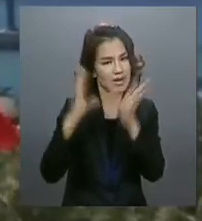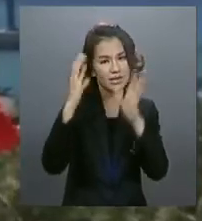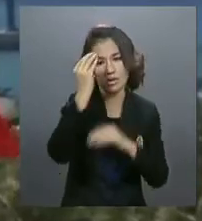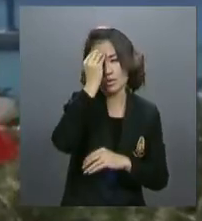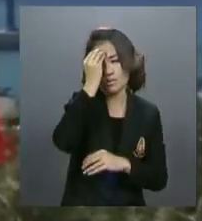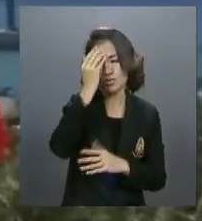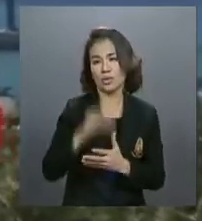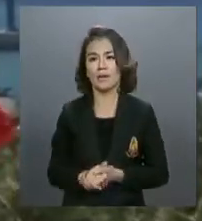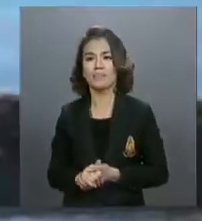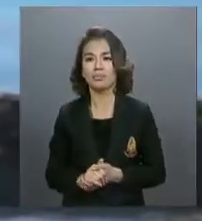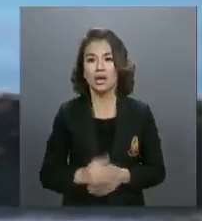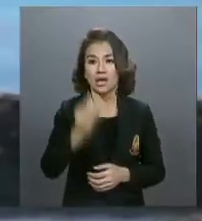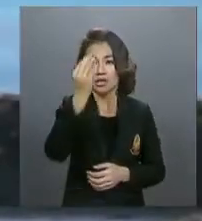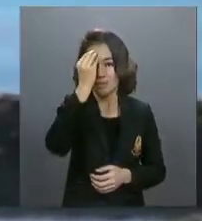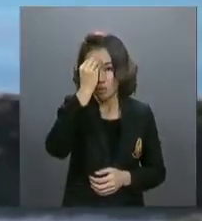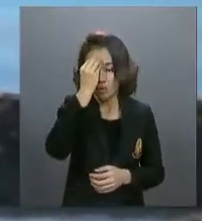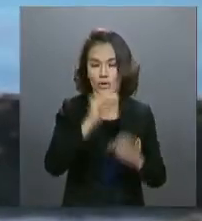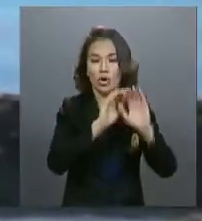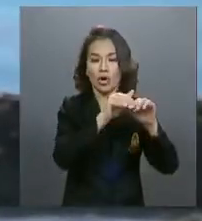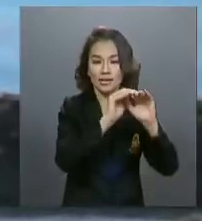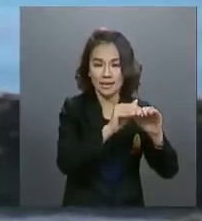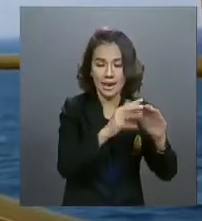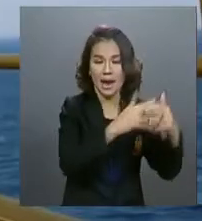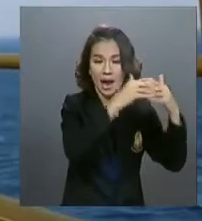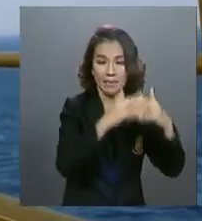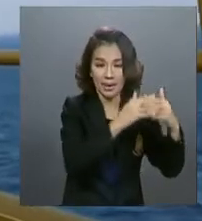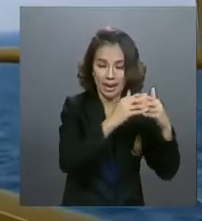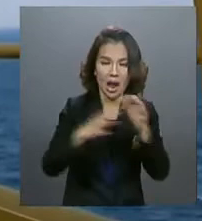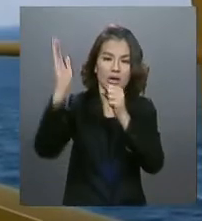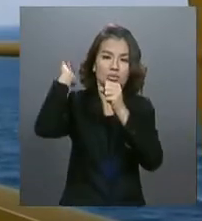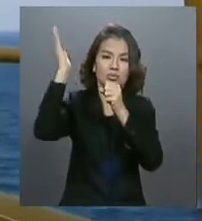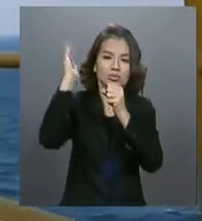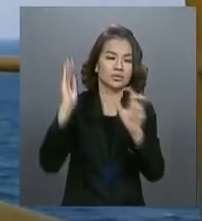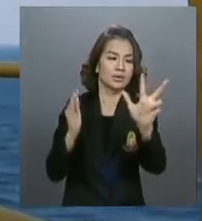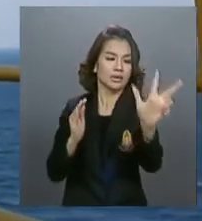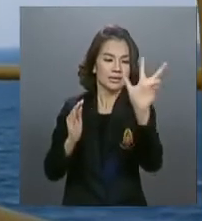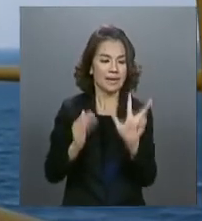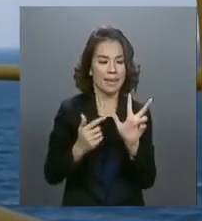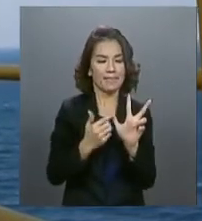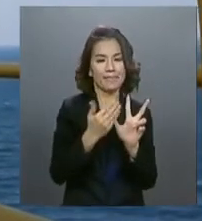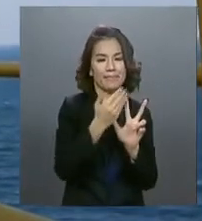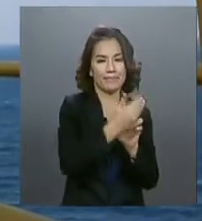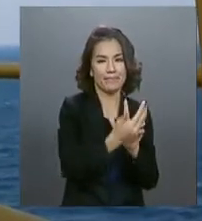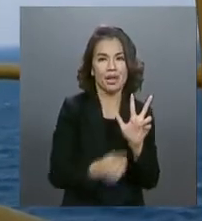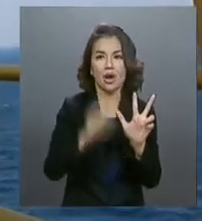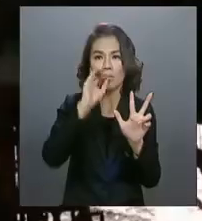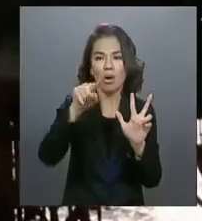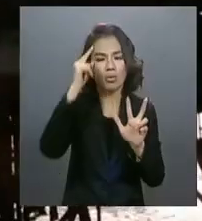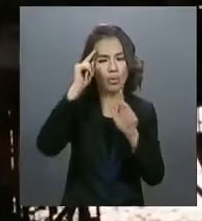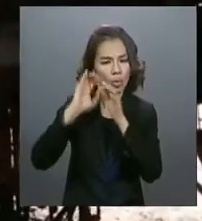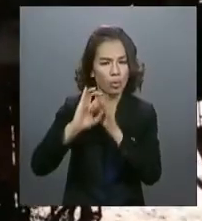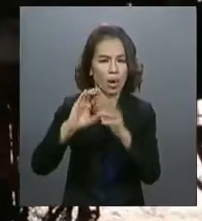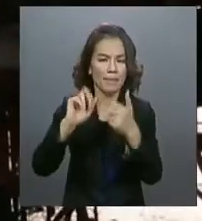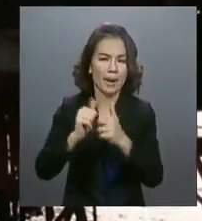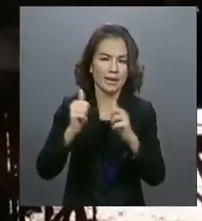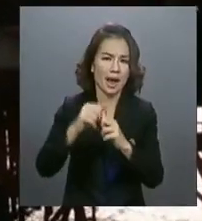ด้านญี่ปุ่นและพันธมิตรอย่างออสเตรเลียและสหรัฐอเมริกาก็ออกแถลงการร่วมกันนะครับแสดงความเป็นห่วงเกี่ยวกับปัญหาข้อพิพาทในทะเล